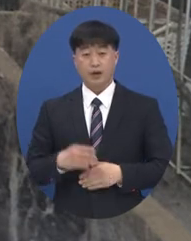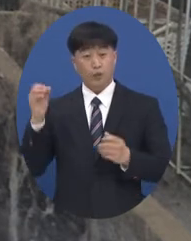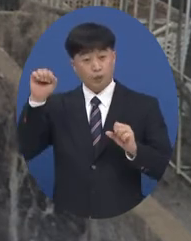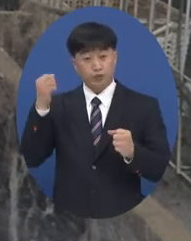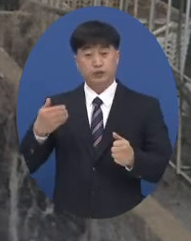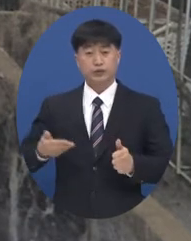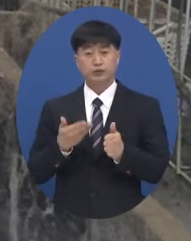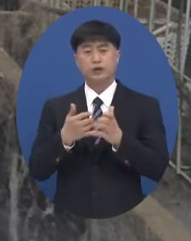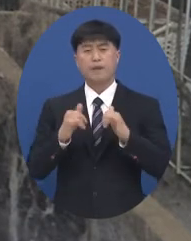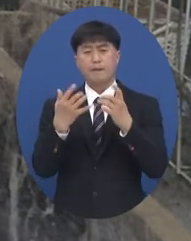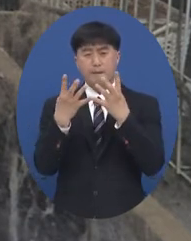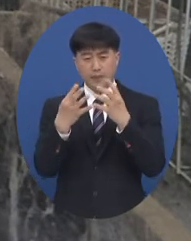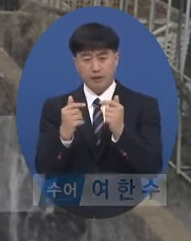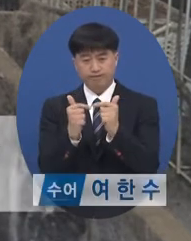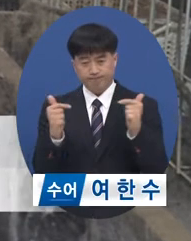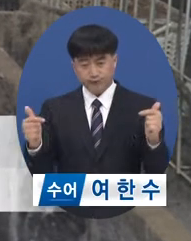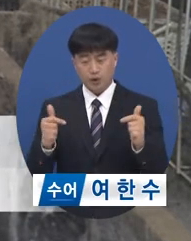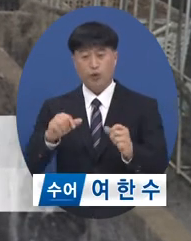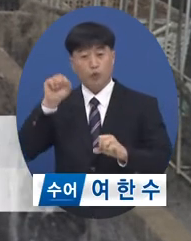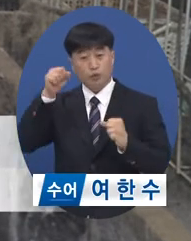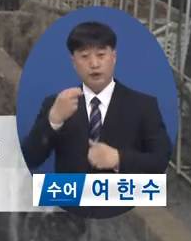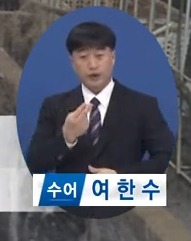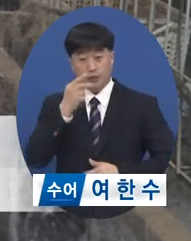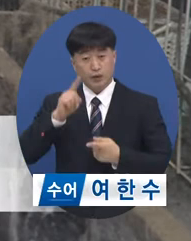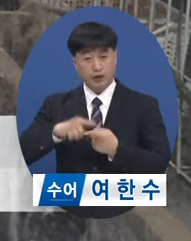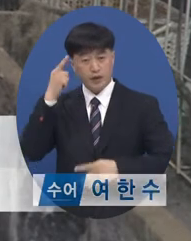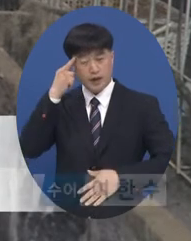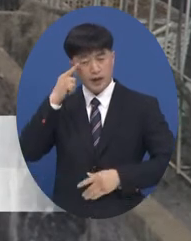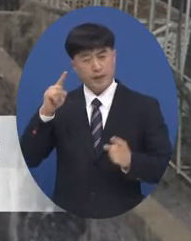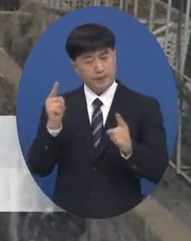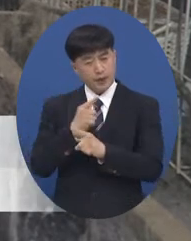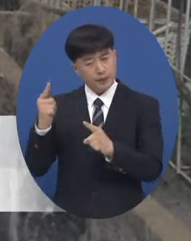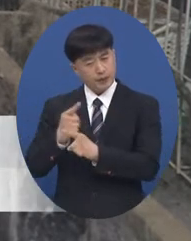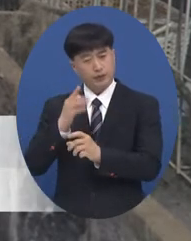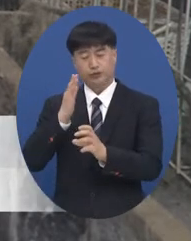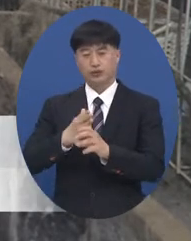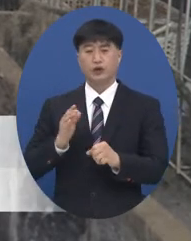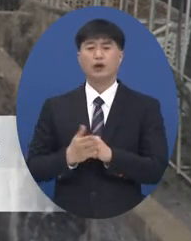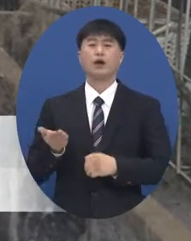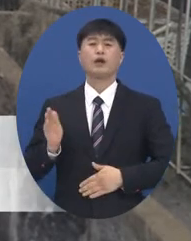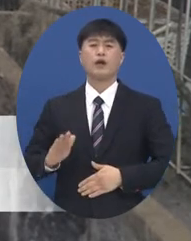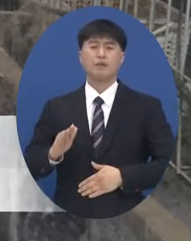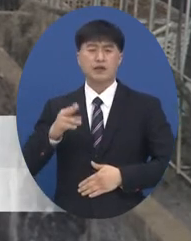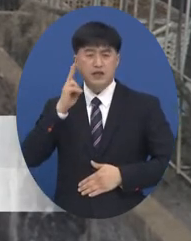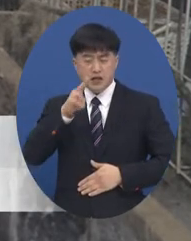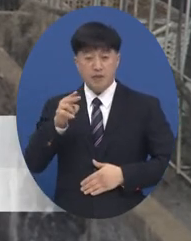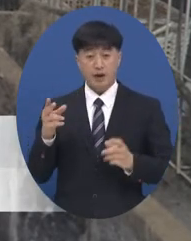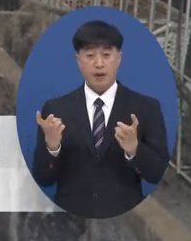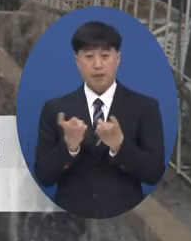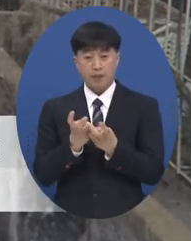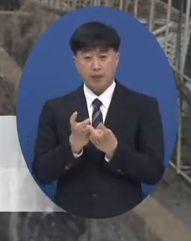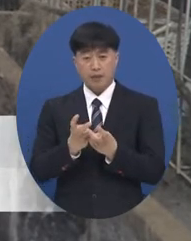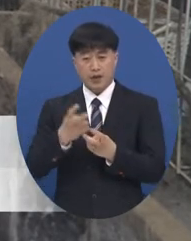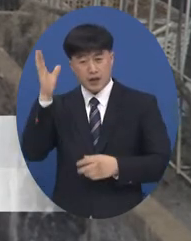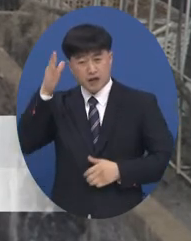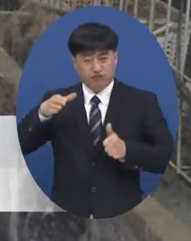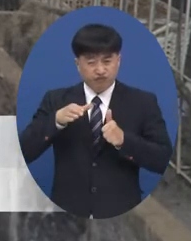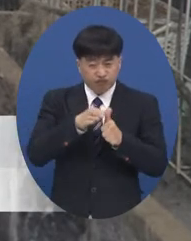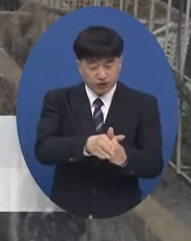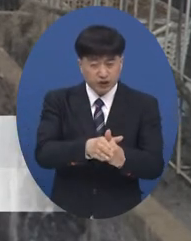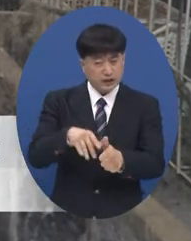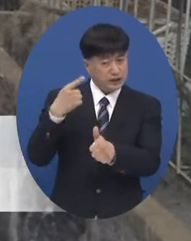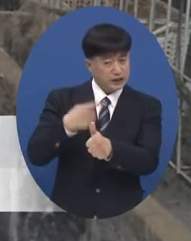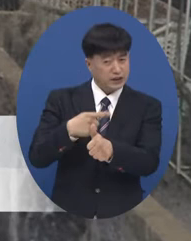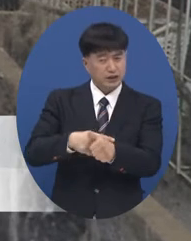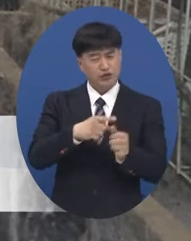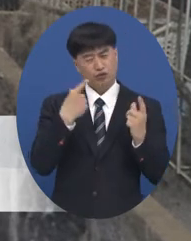반려동물을 키우는 사람들이 많아지며 동물의 생명에 대한 인식도 달라지고 있습니다. 하지만 잔인한 방법으로 개를 도살하는 등 동물 학대